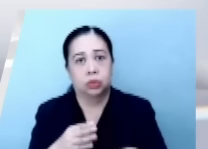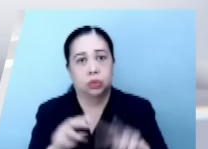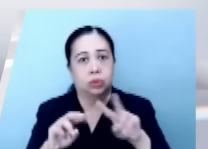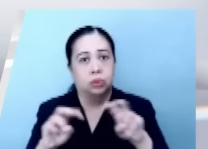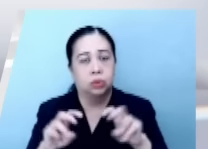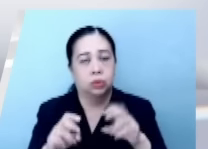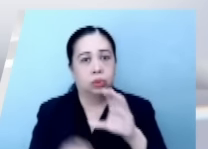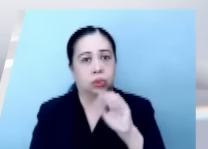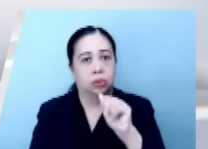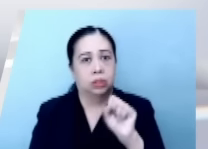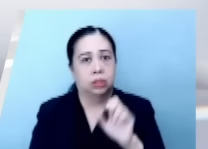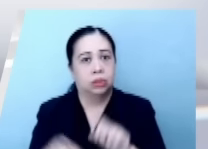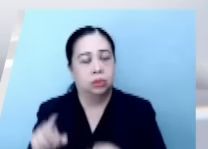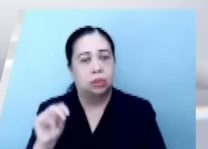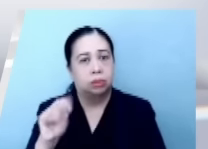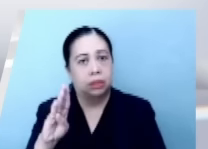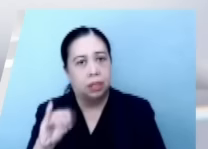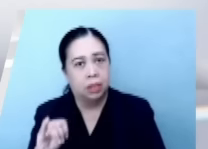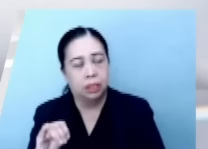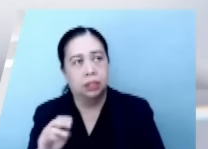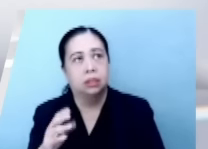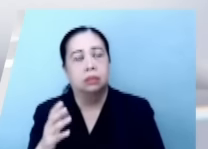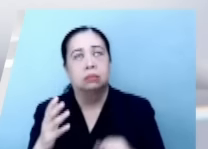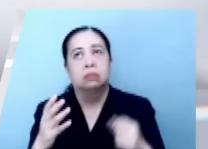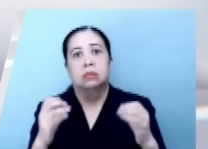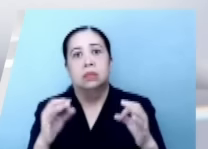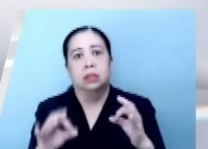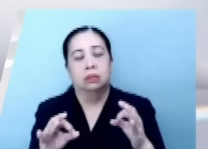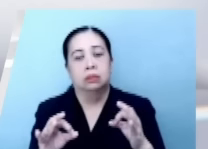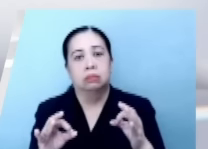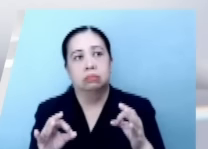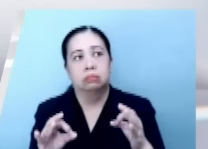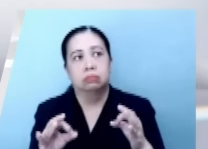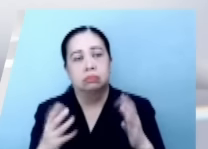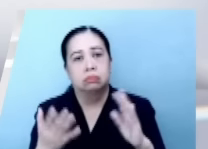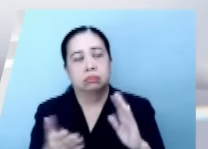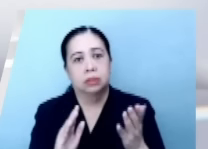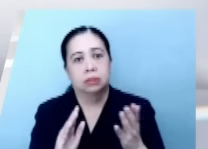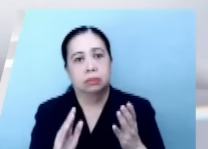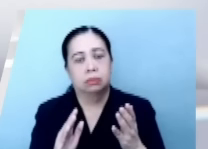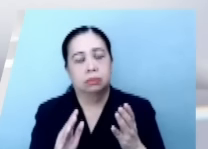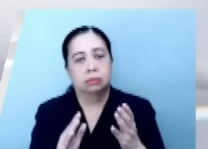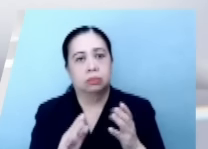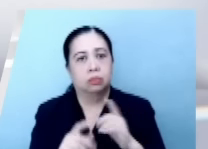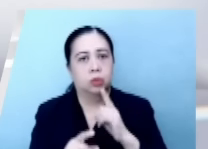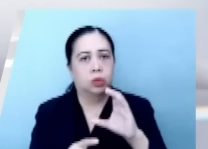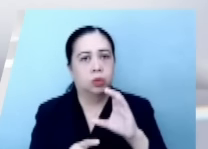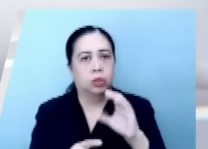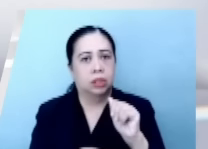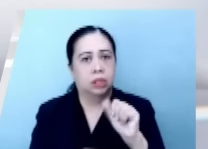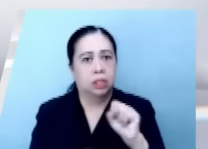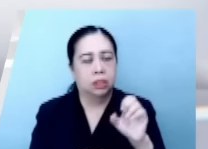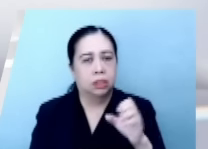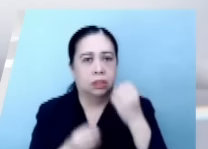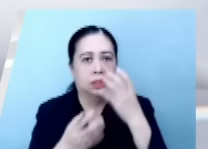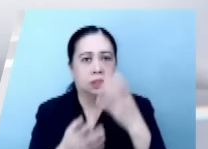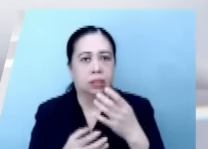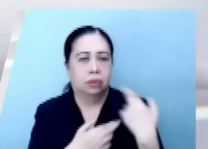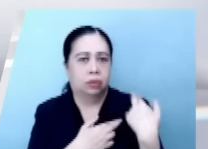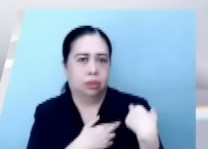NBI at kung ito'y matutuluyang maging isang kaso. Kaya lang sabi ko nga sa iyo, ang obligasyon namin